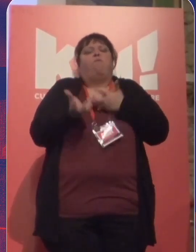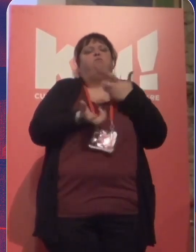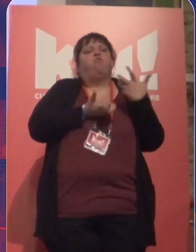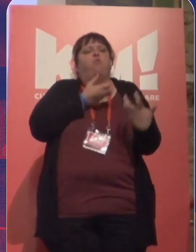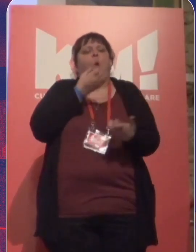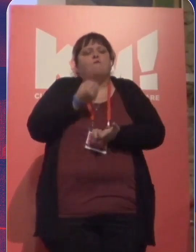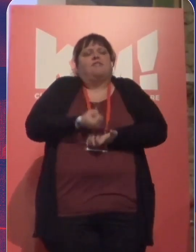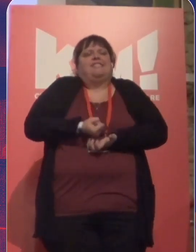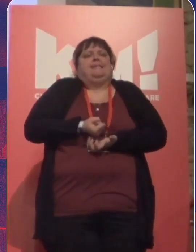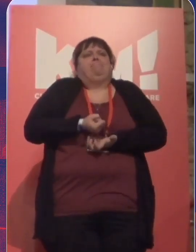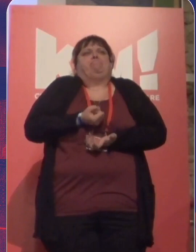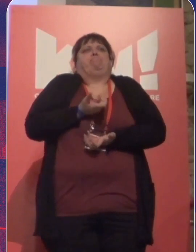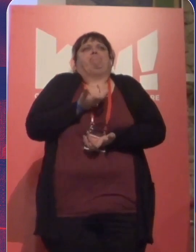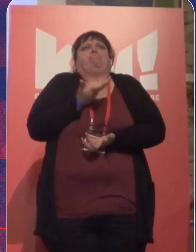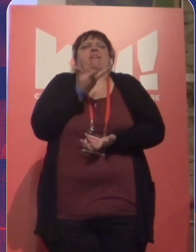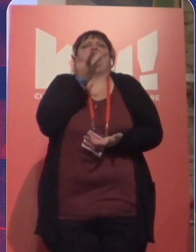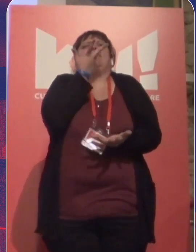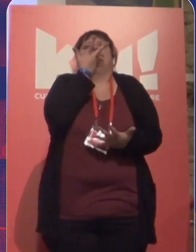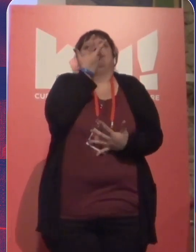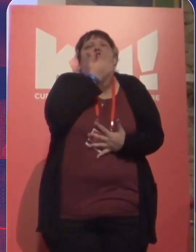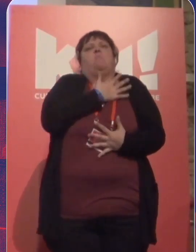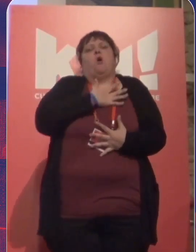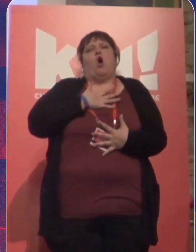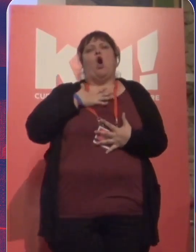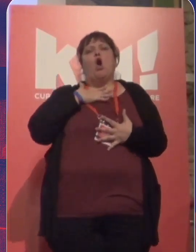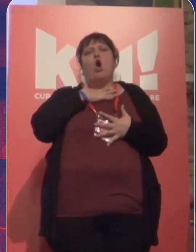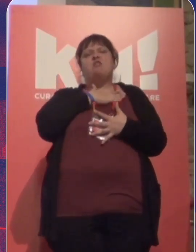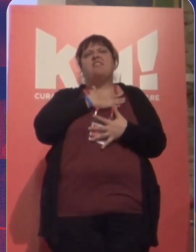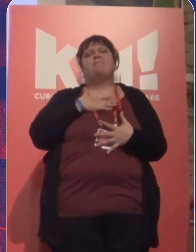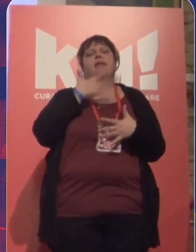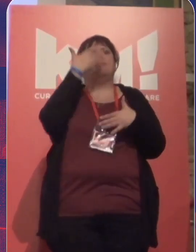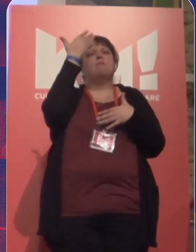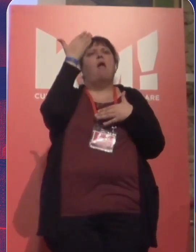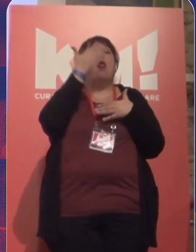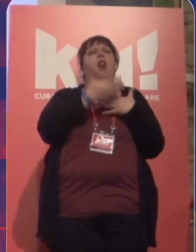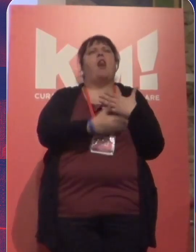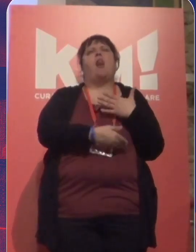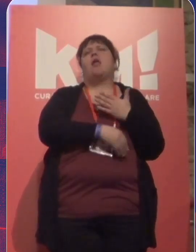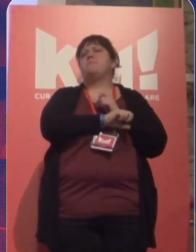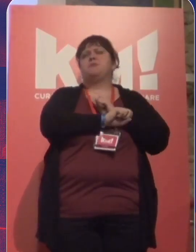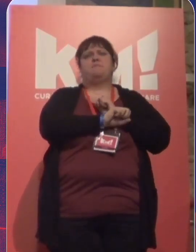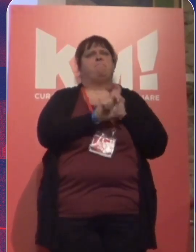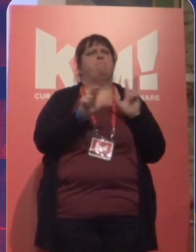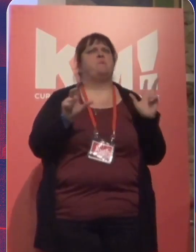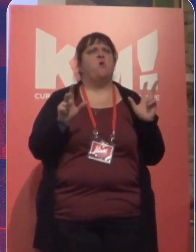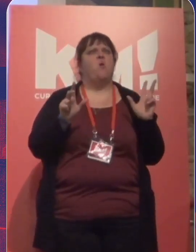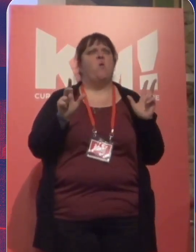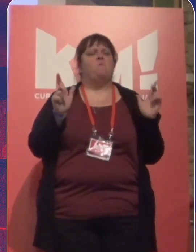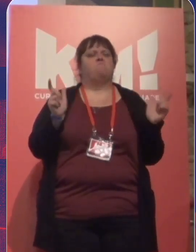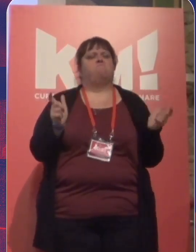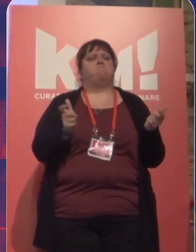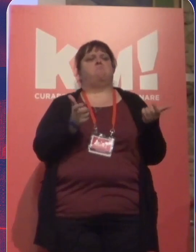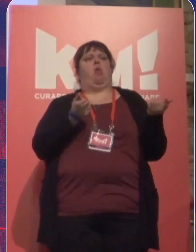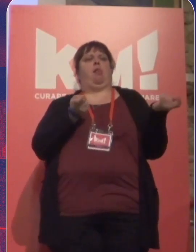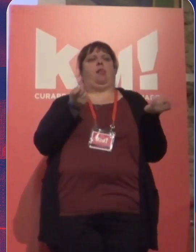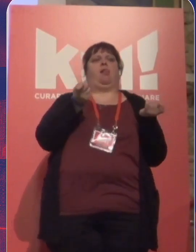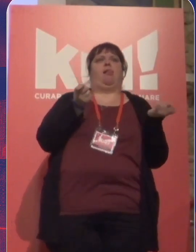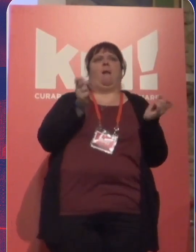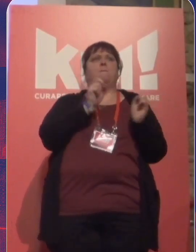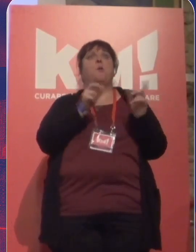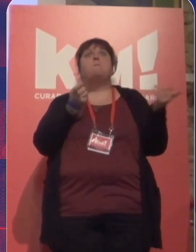pulsionale a godere senza limiti senza freni senza mediazioni